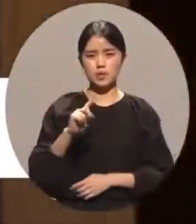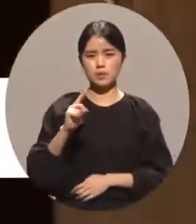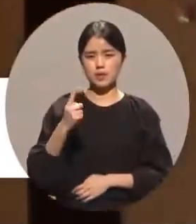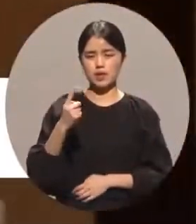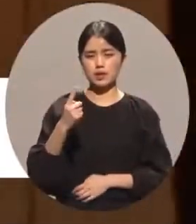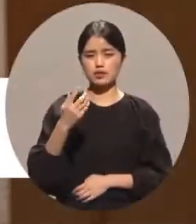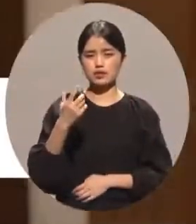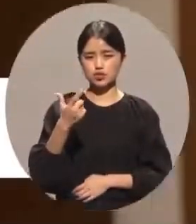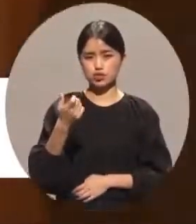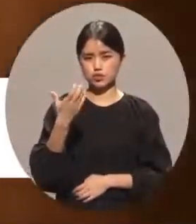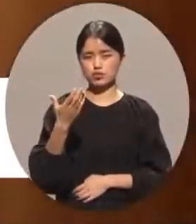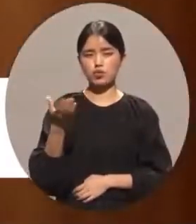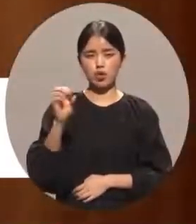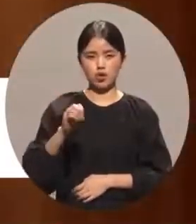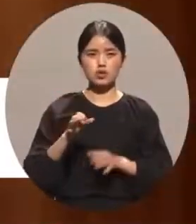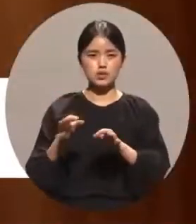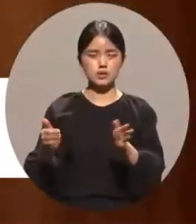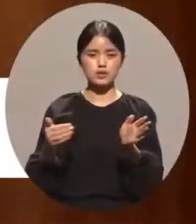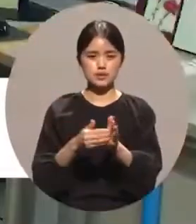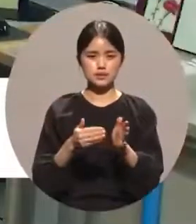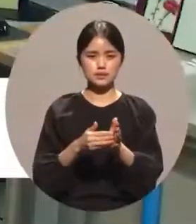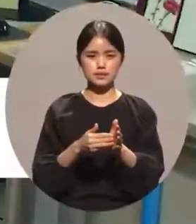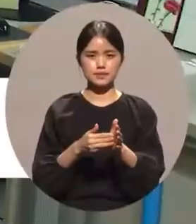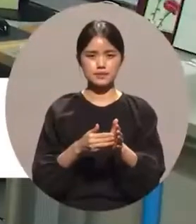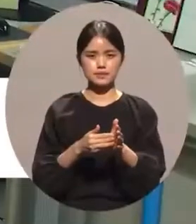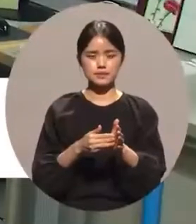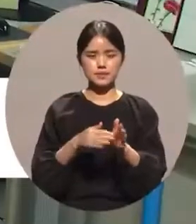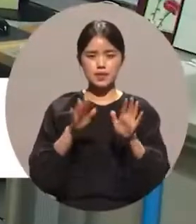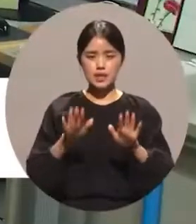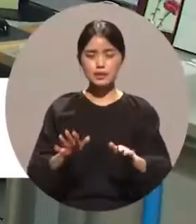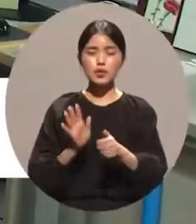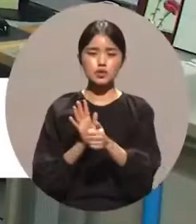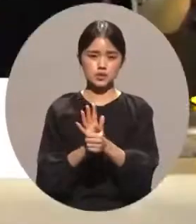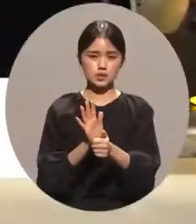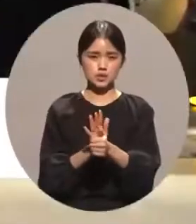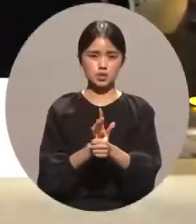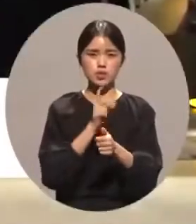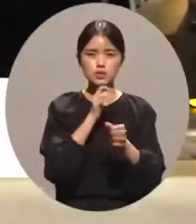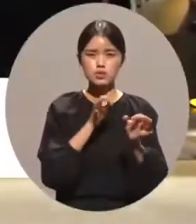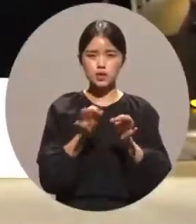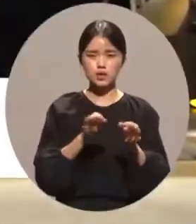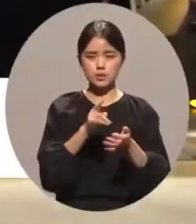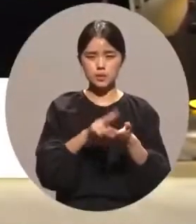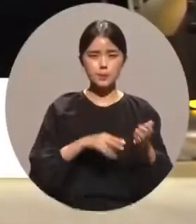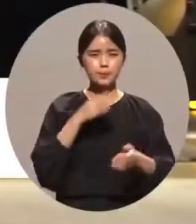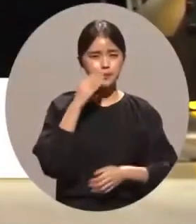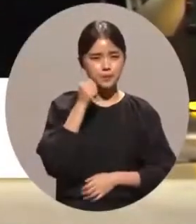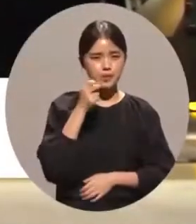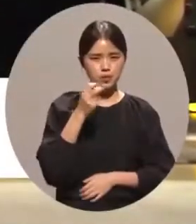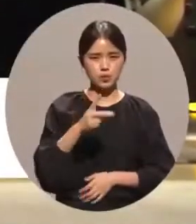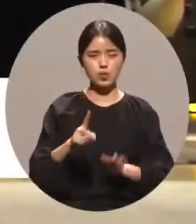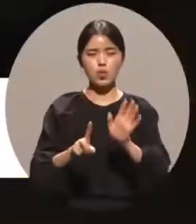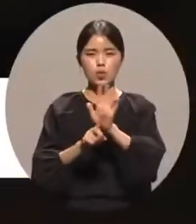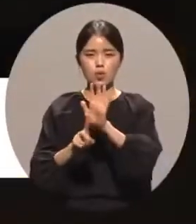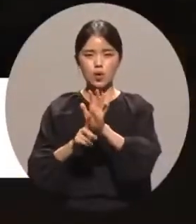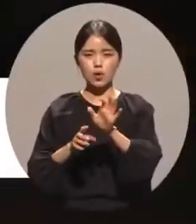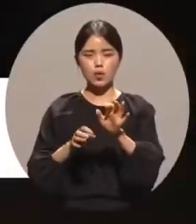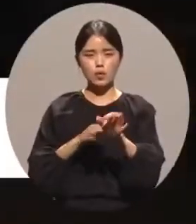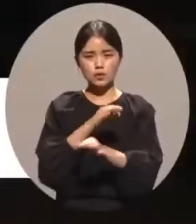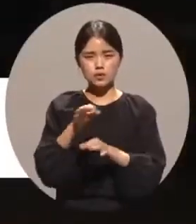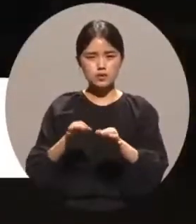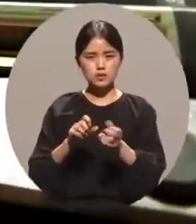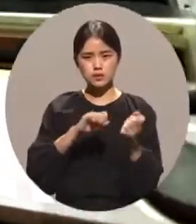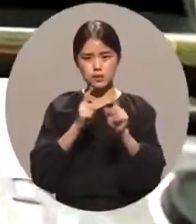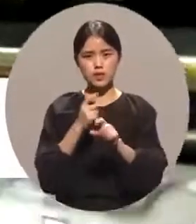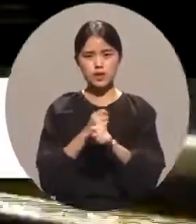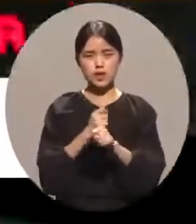지원금을 취급했다 고 밝혔습니다 공사 측은 이번 지원이 소상공인의 매출 증가와 광고시장 활성화 차원에서 이뤄졌다고